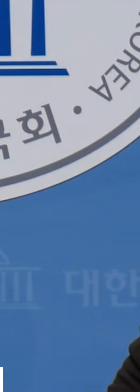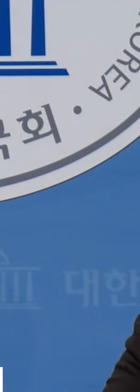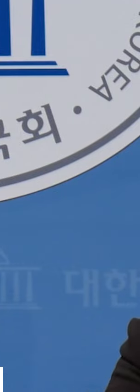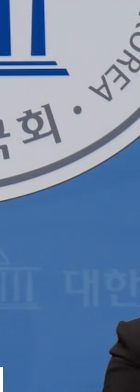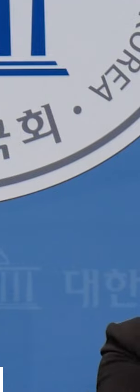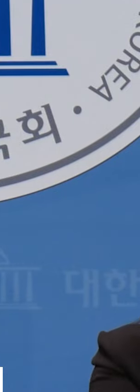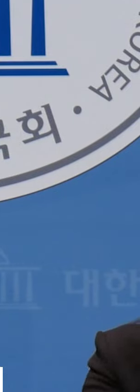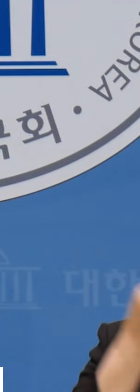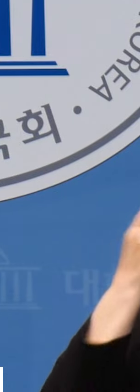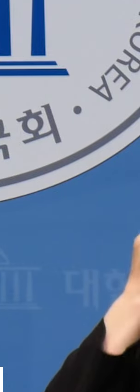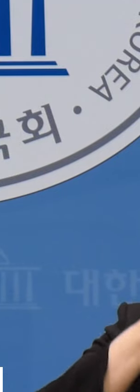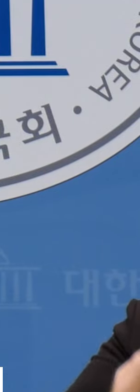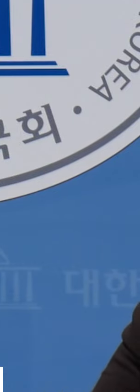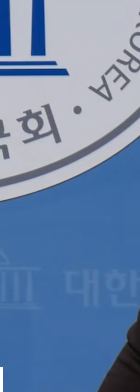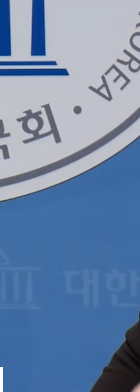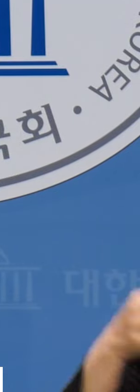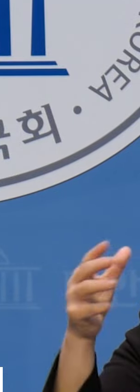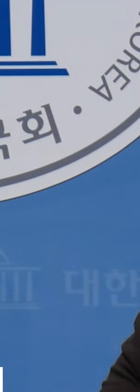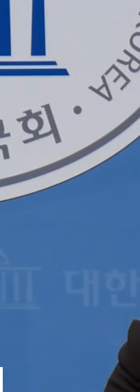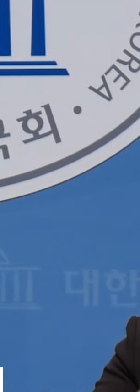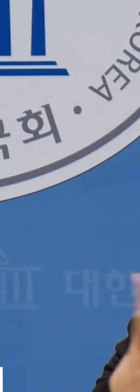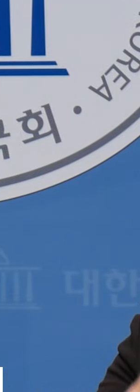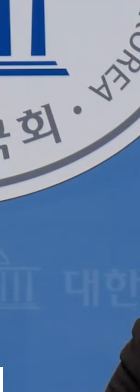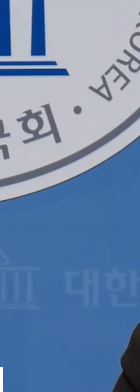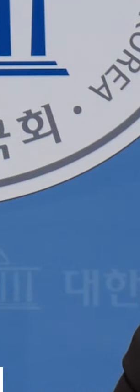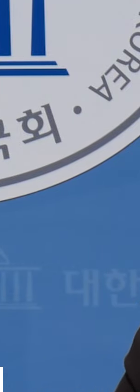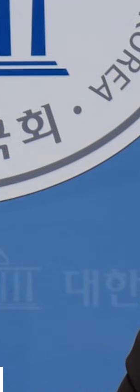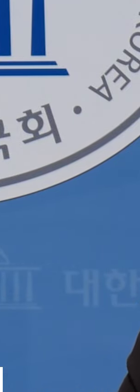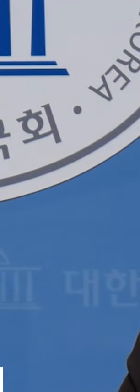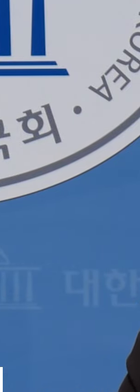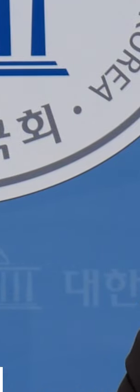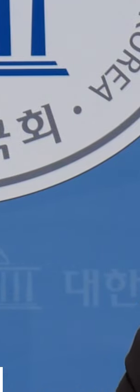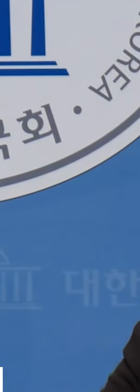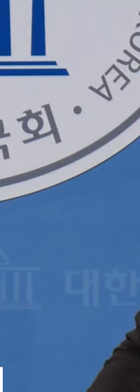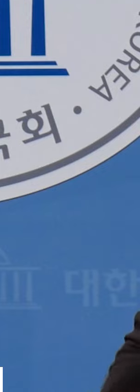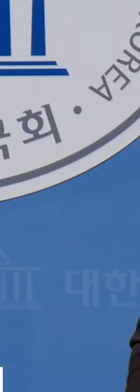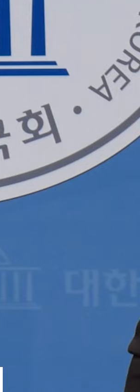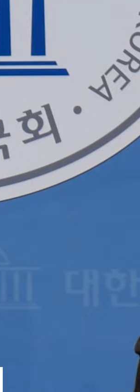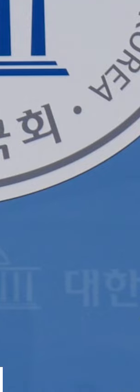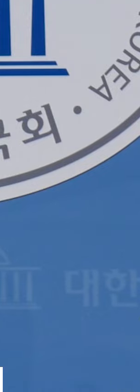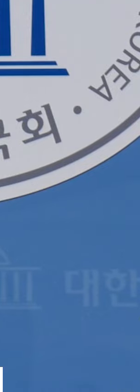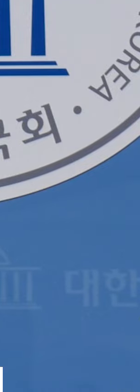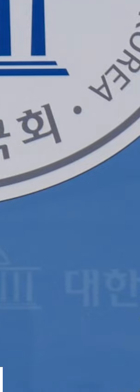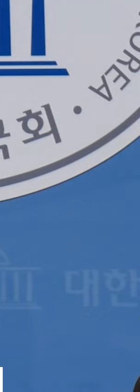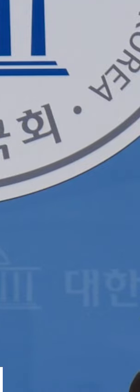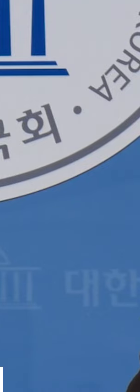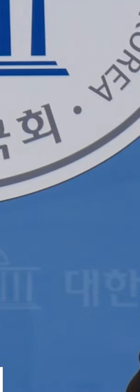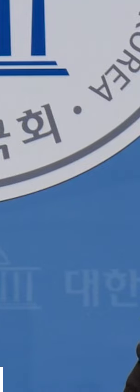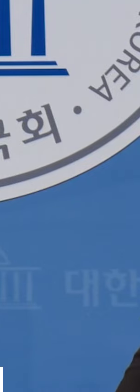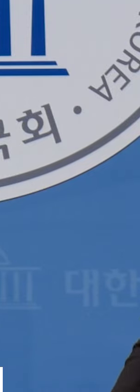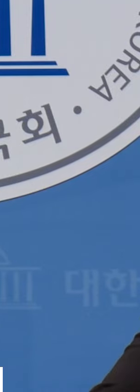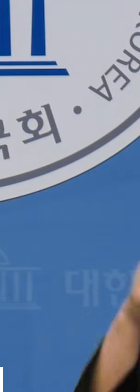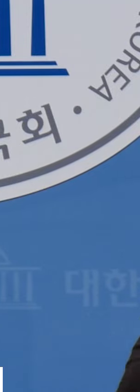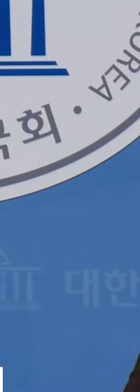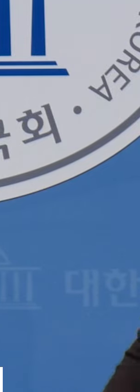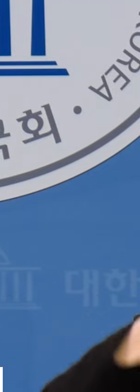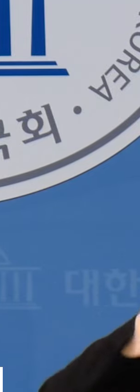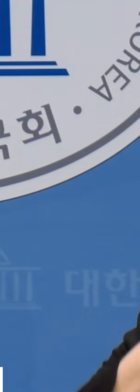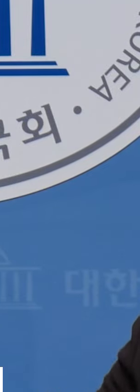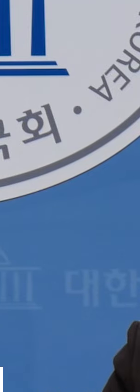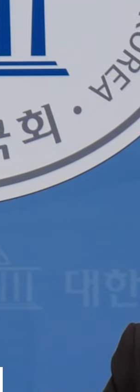잘못된 가치관을 형성할 수 있습니다. 다시는 국가폭력이 발생해서도 안 되며 민주주의가 무너져서도 안